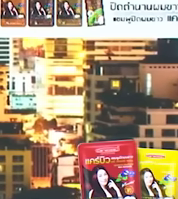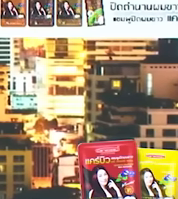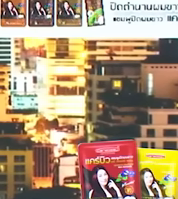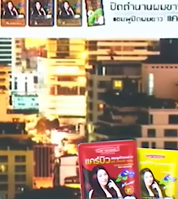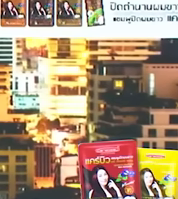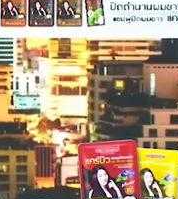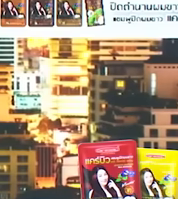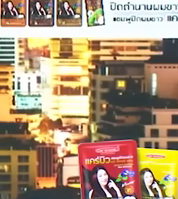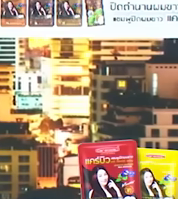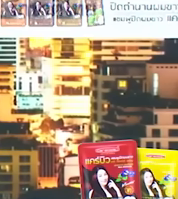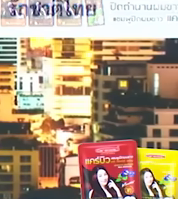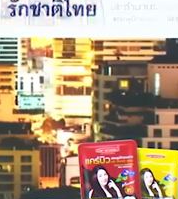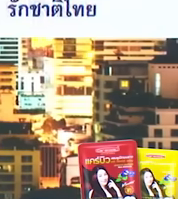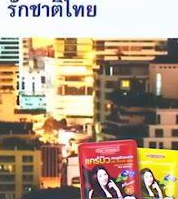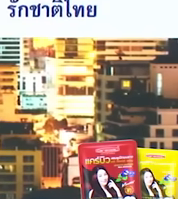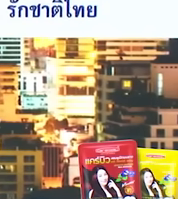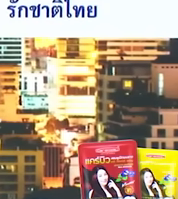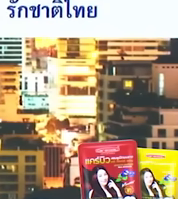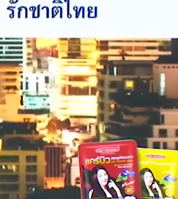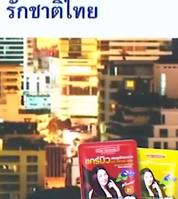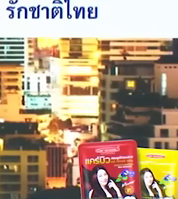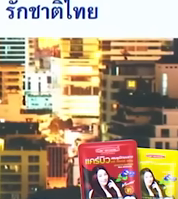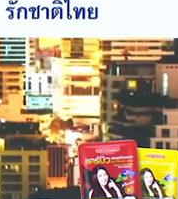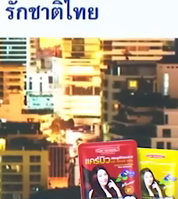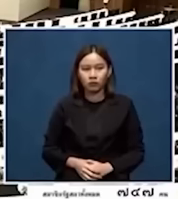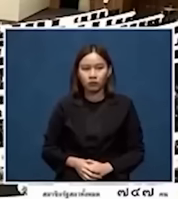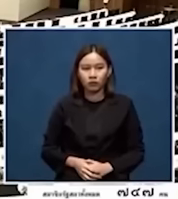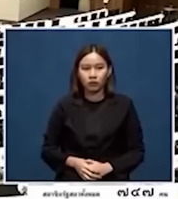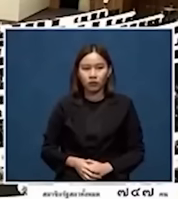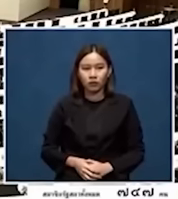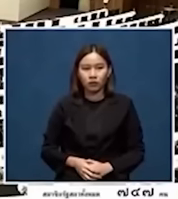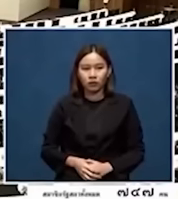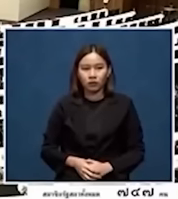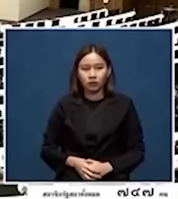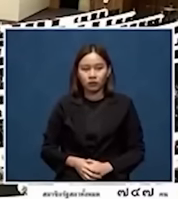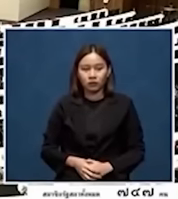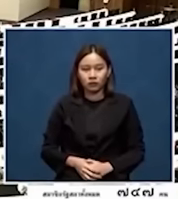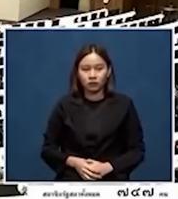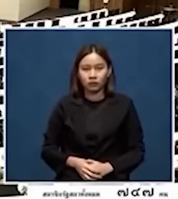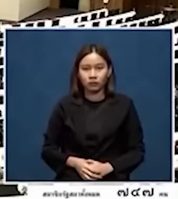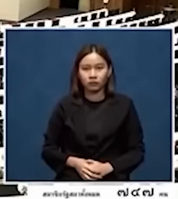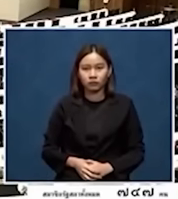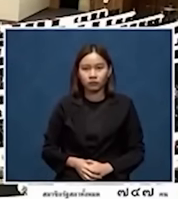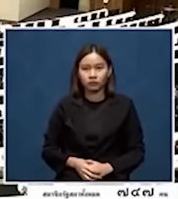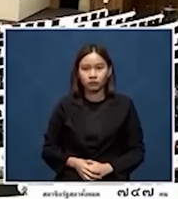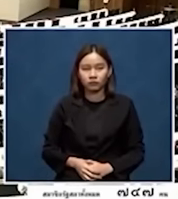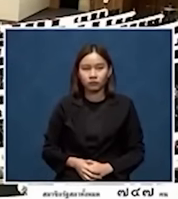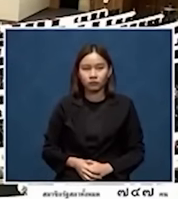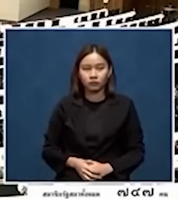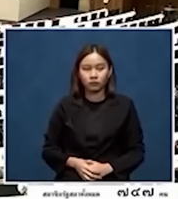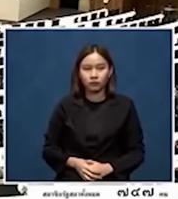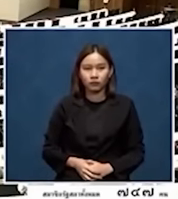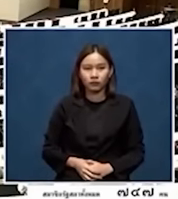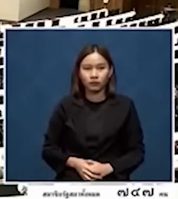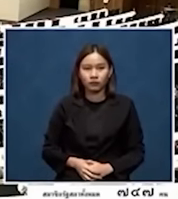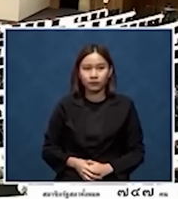หนึ่งนะครับก็คือการพิจารณาแก้ไขรัฐธรรมนูญมาตรา272เกี่ยวกับการตัดอ